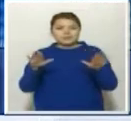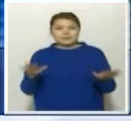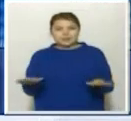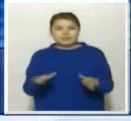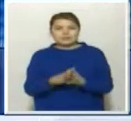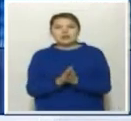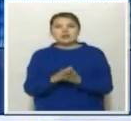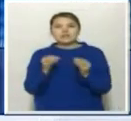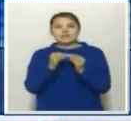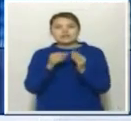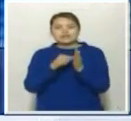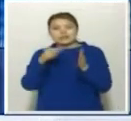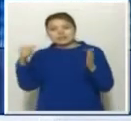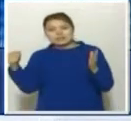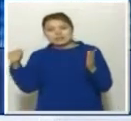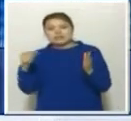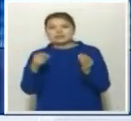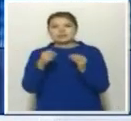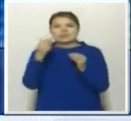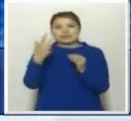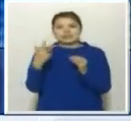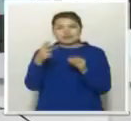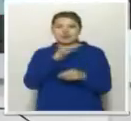15:00-ге дейін жабық болатындығын мәлімдейміз.